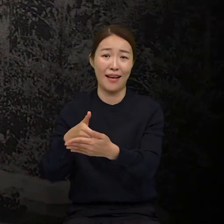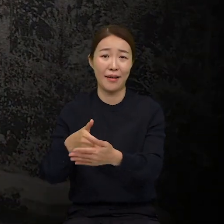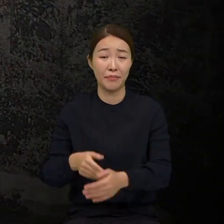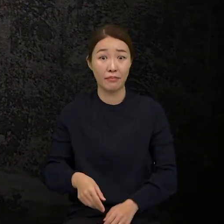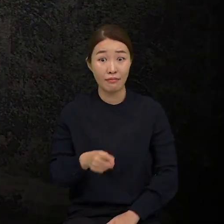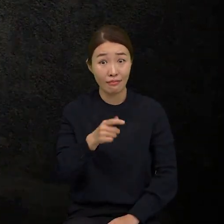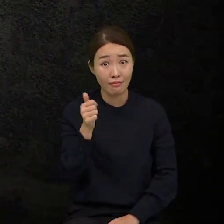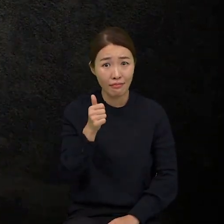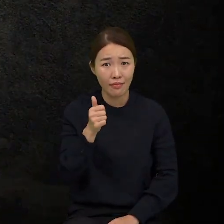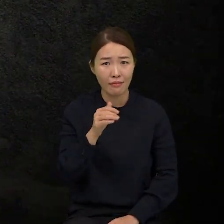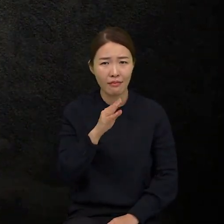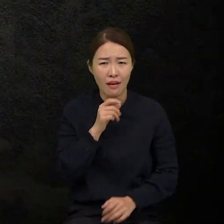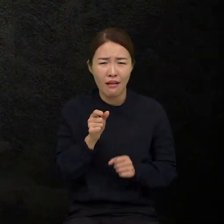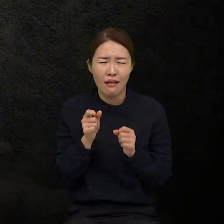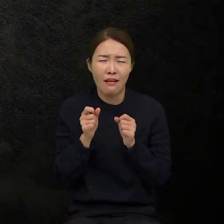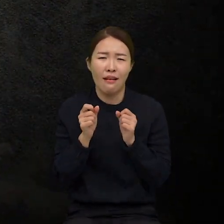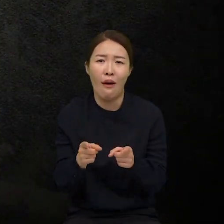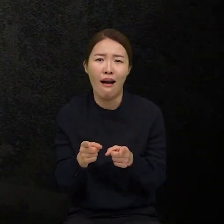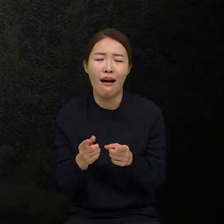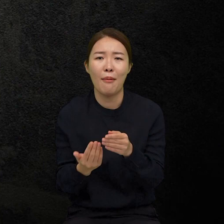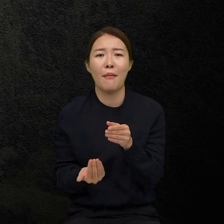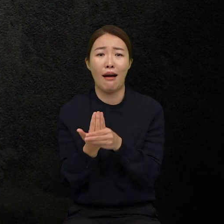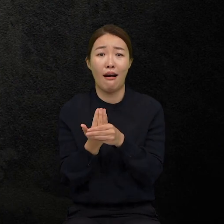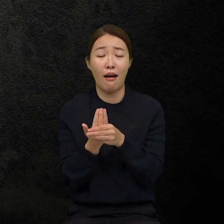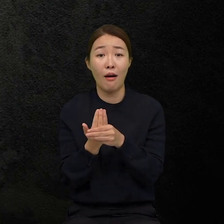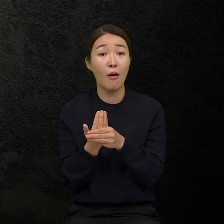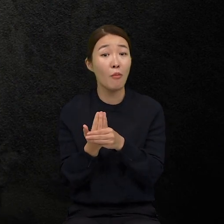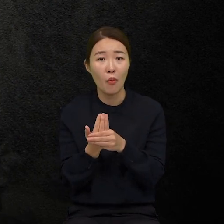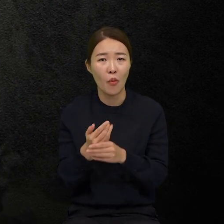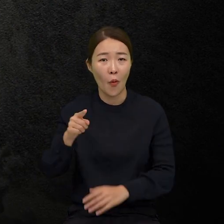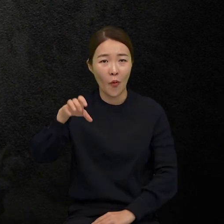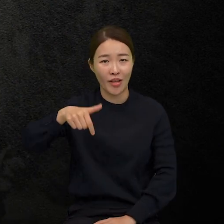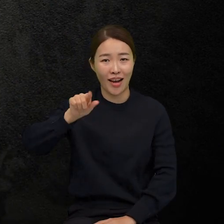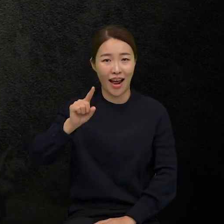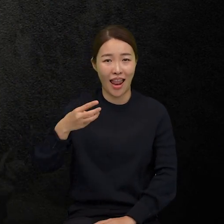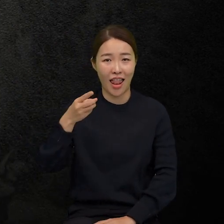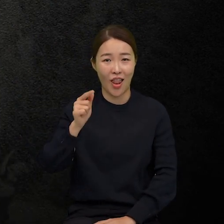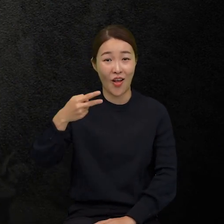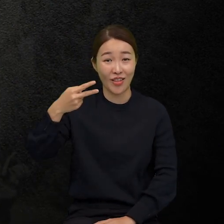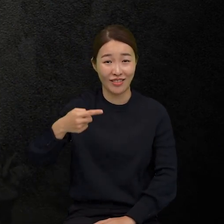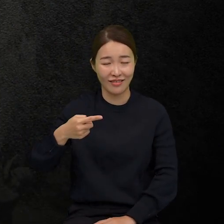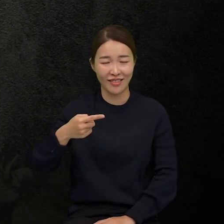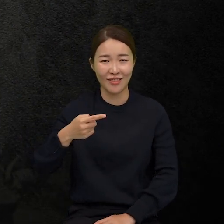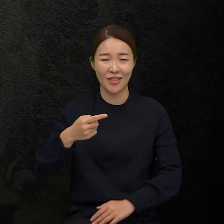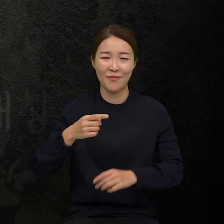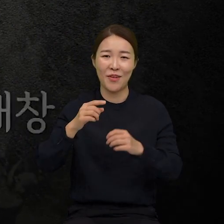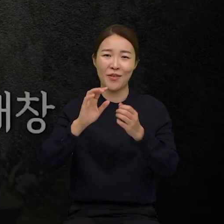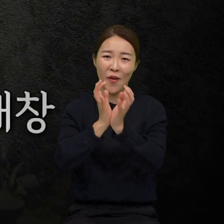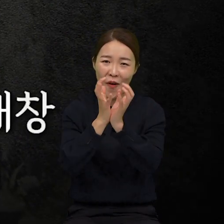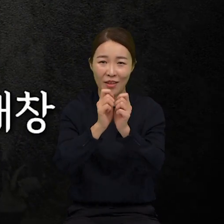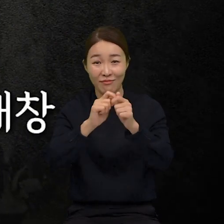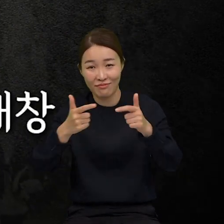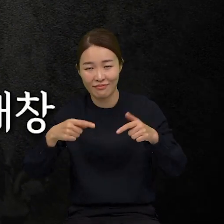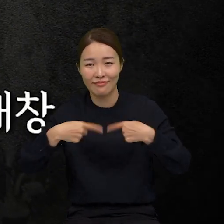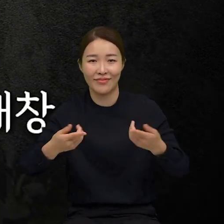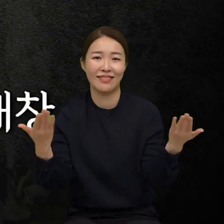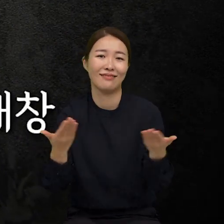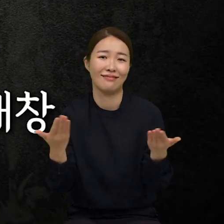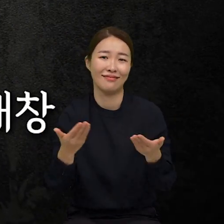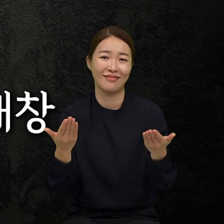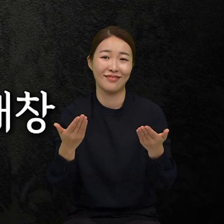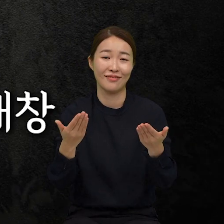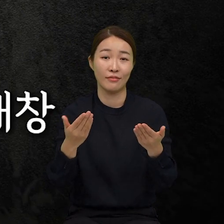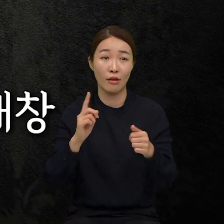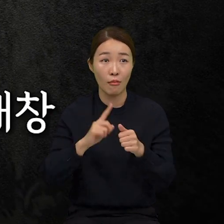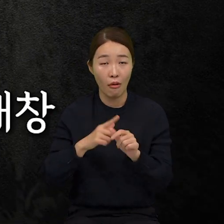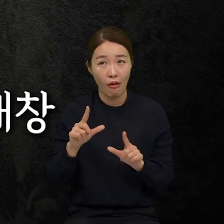안재창에게도 기회가 찾아왔다. 유타주 갈런드에서 정원사로 일하게 된 것이다. 안재창은